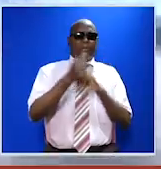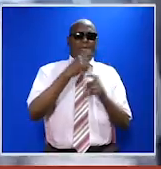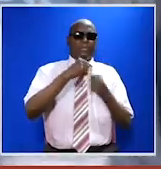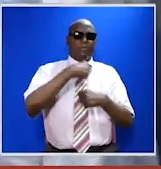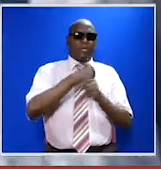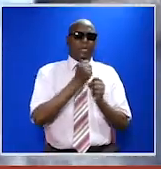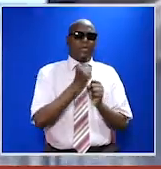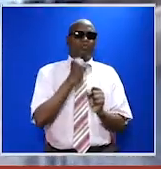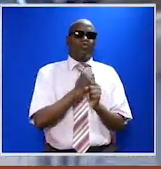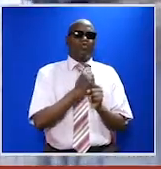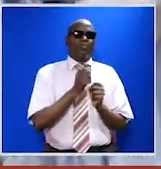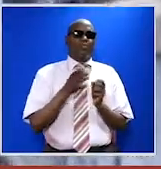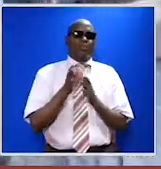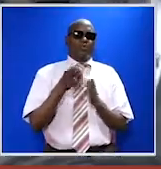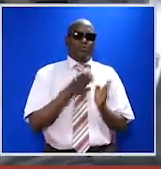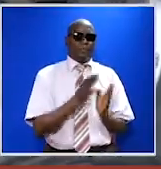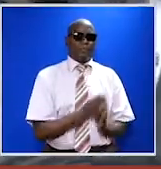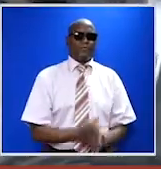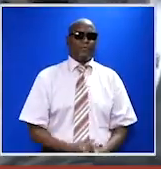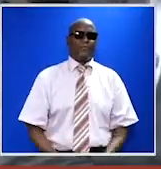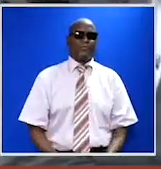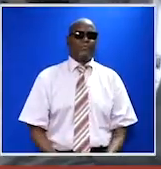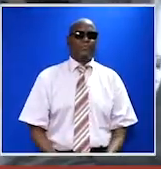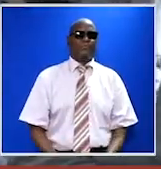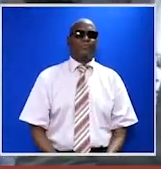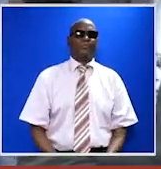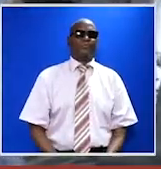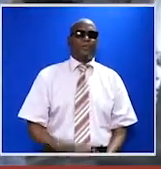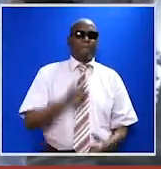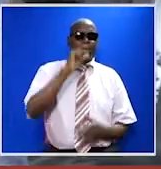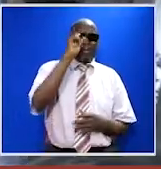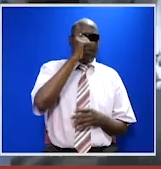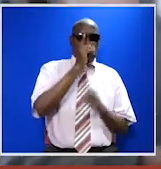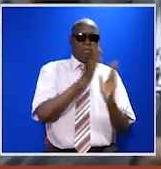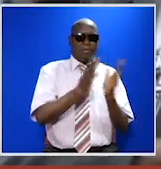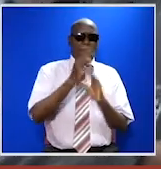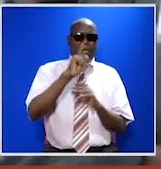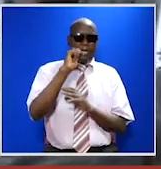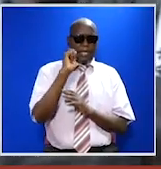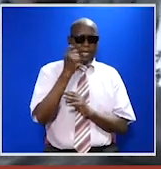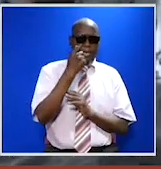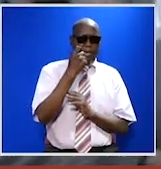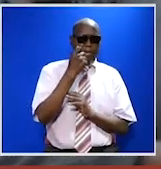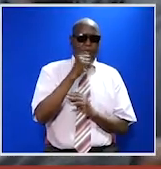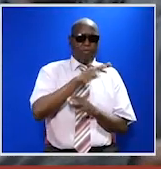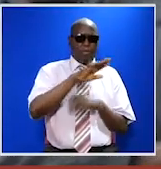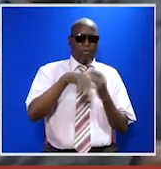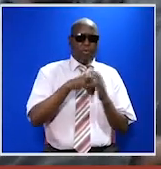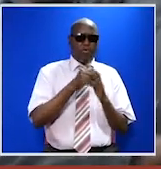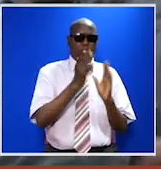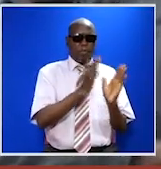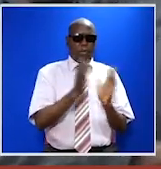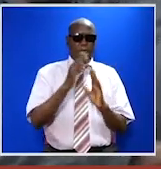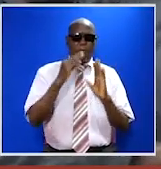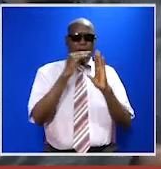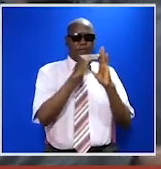job opportunities. Rais ametupangia Kenya mzima. Ni kwa ule mpango tuliweka kwa manifesto